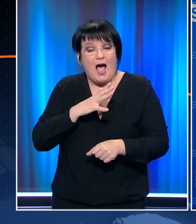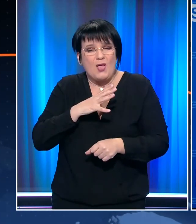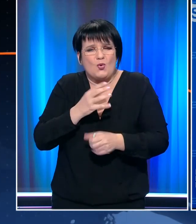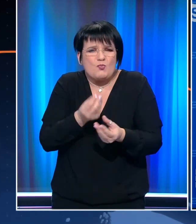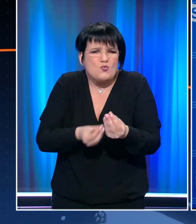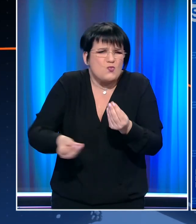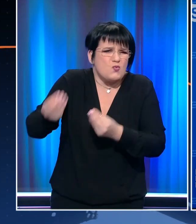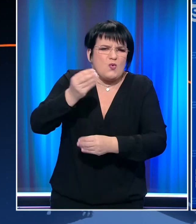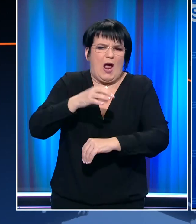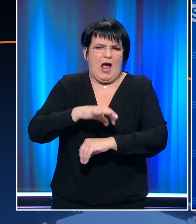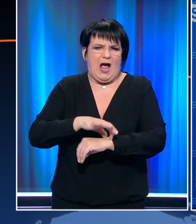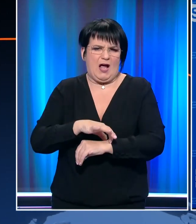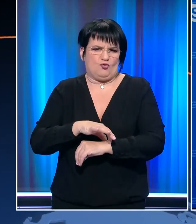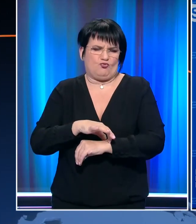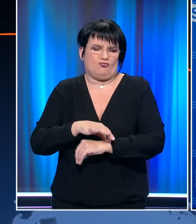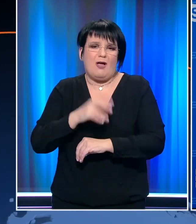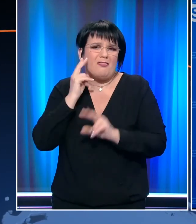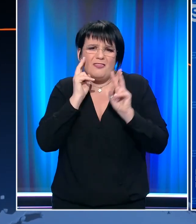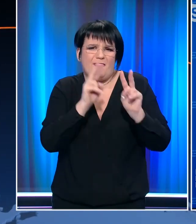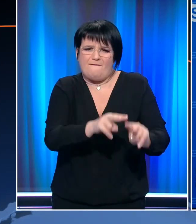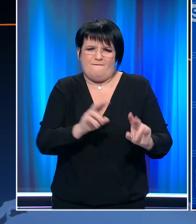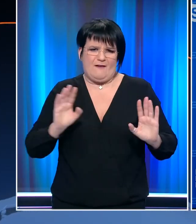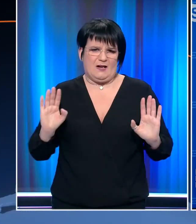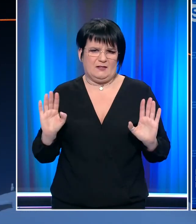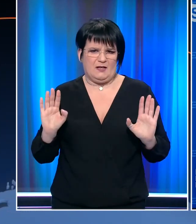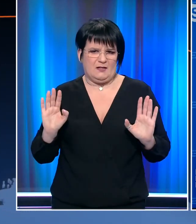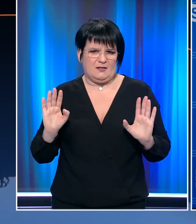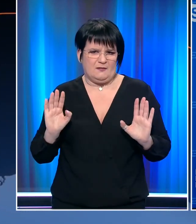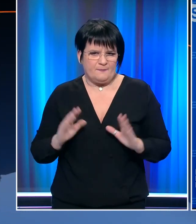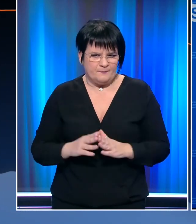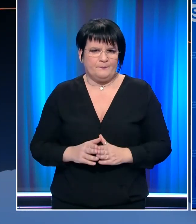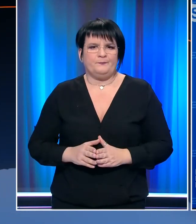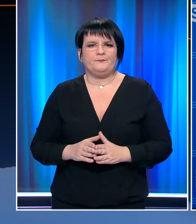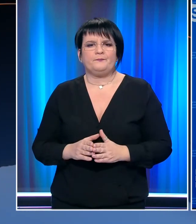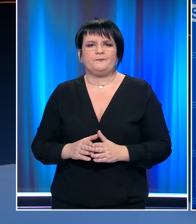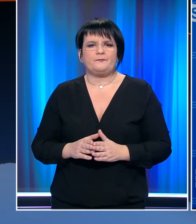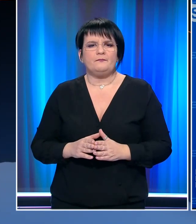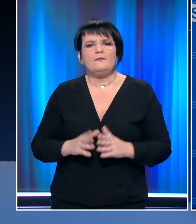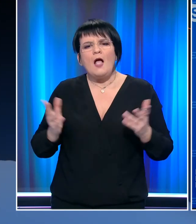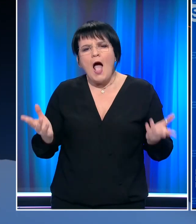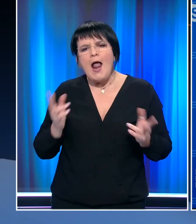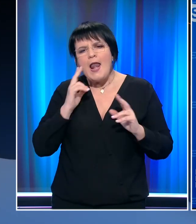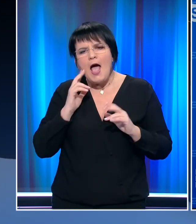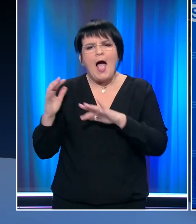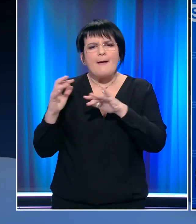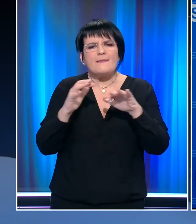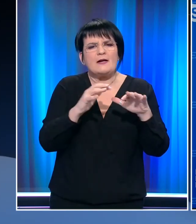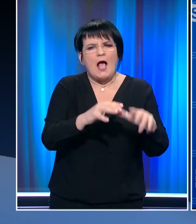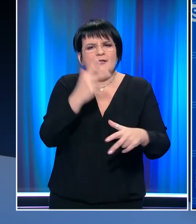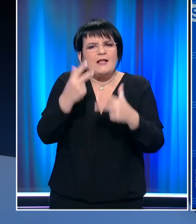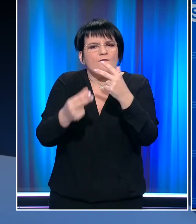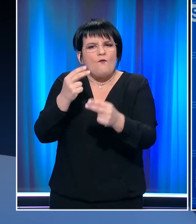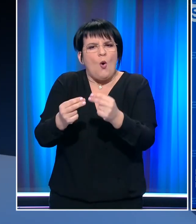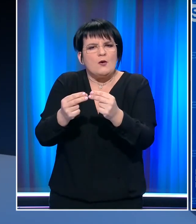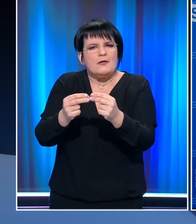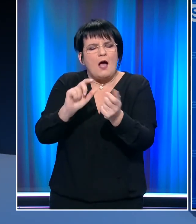virulence or what we call the deadliness of the virus. Doesn't make people more sick, and it doesn't seem to have any impact